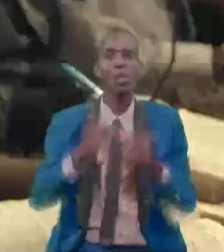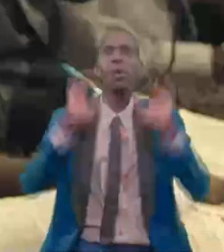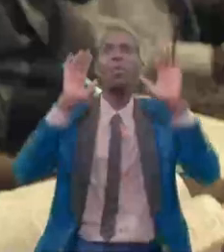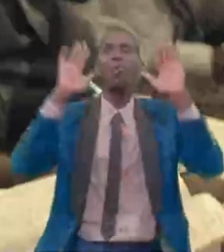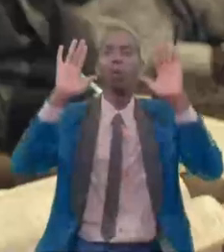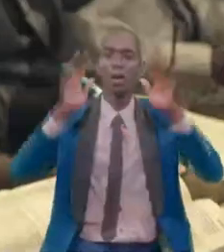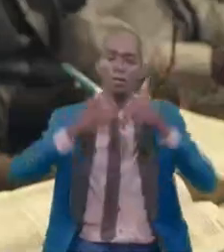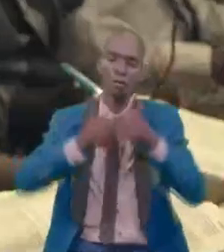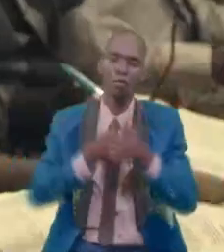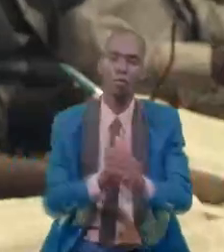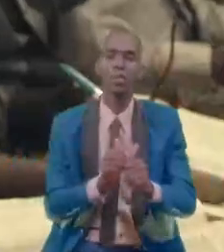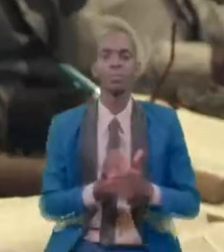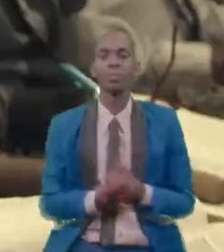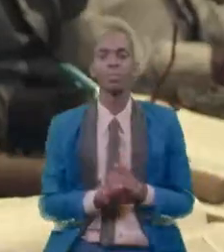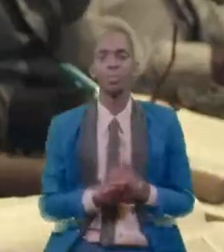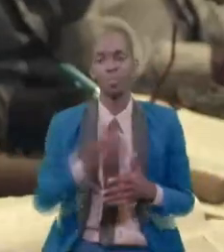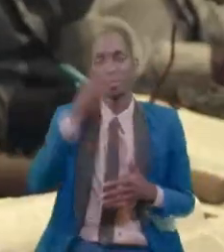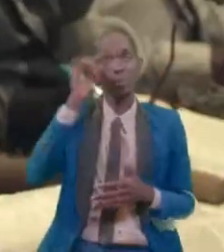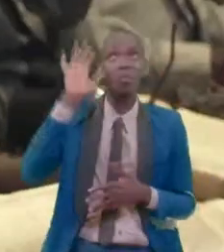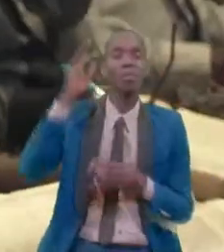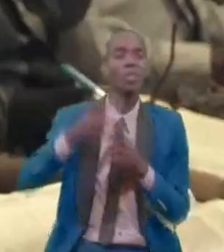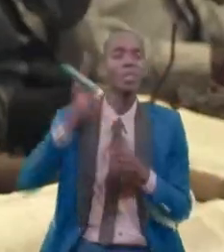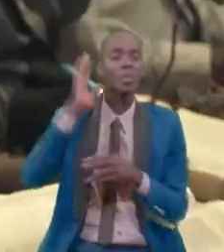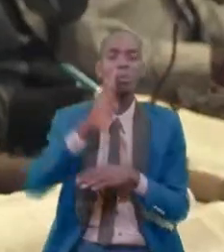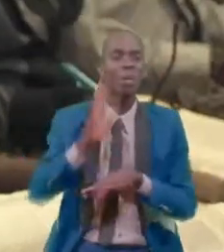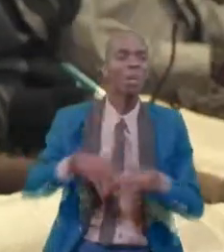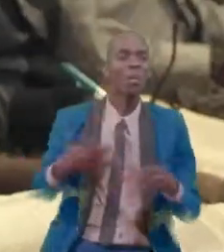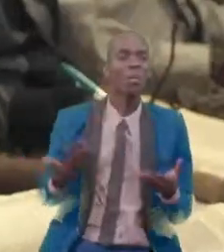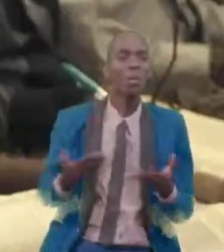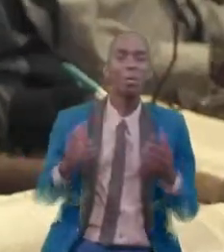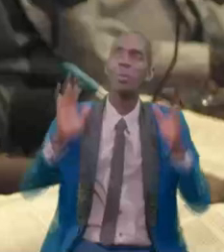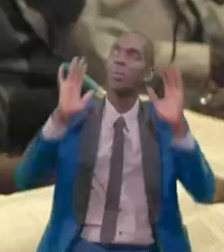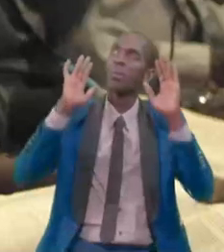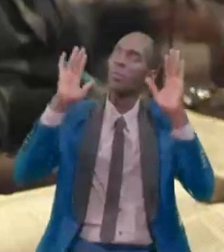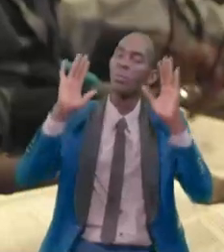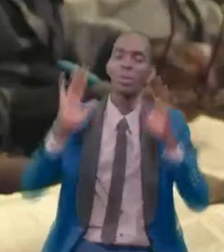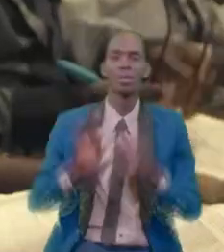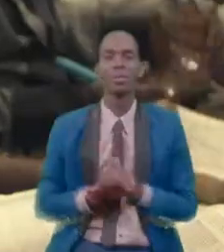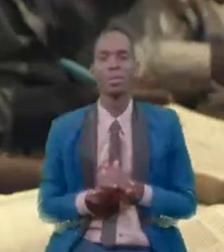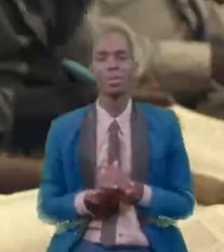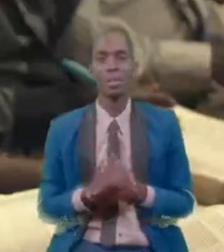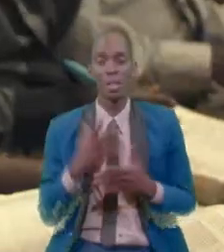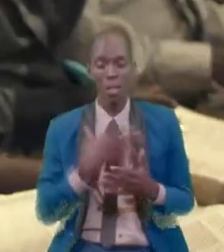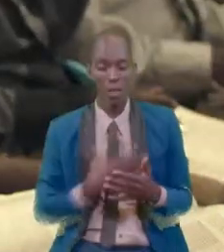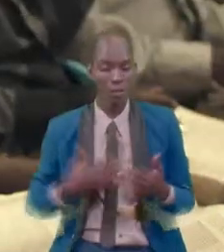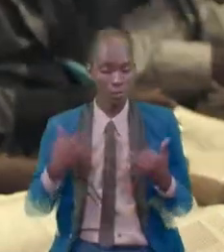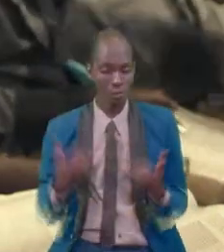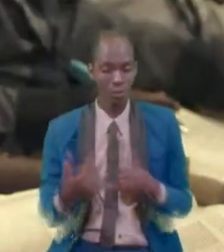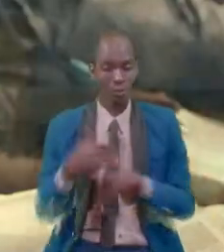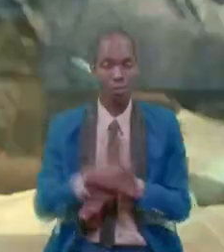il faut savoir que l'admiration ou les prodiges entrent en vous. On l'appellera admirable ce